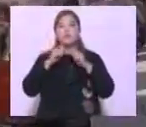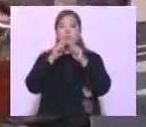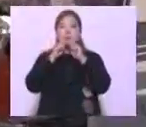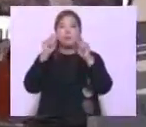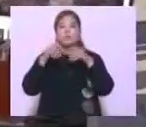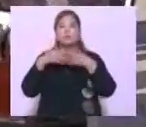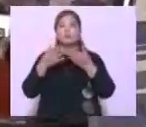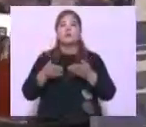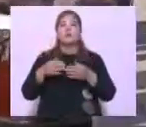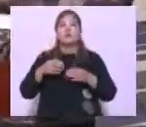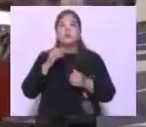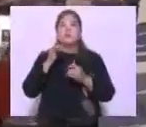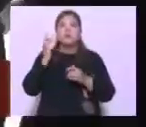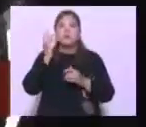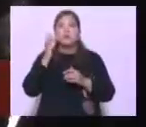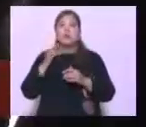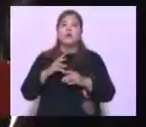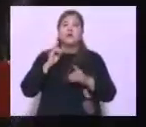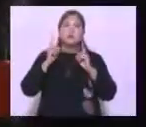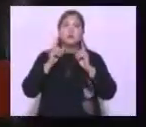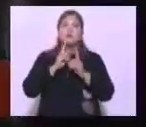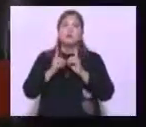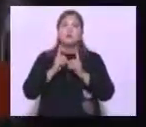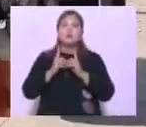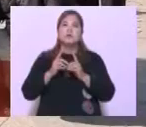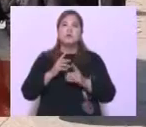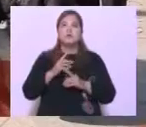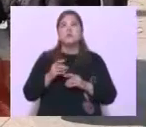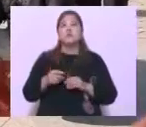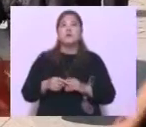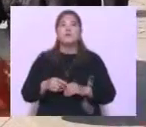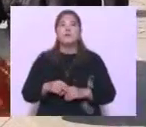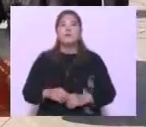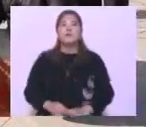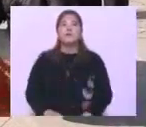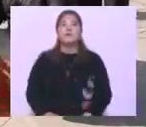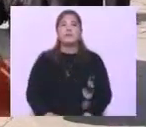могли всегда оставаться на связи со своими родными и близкими.